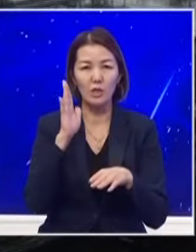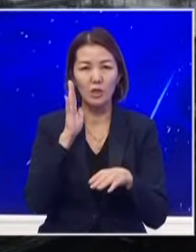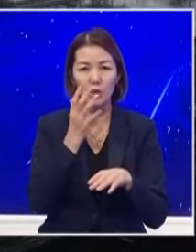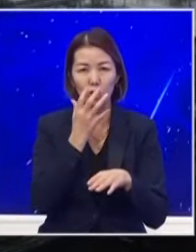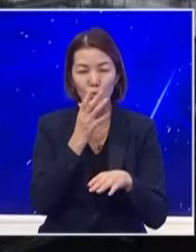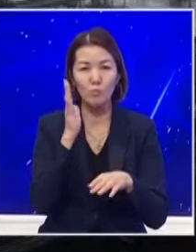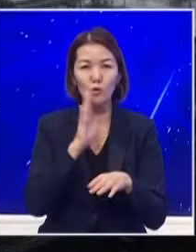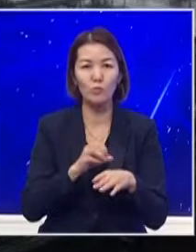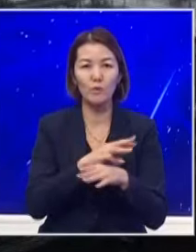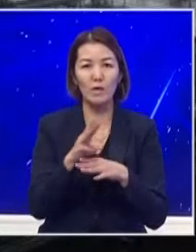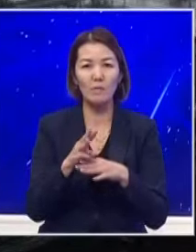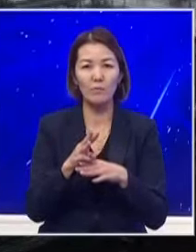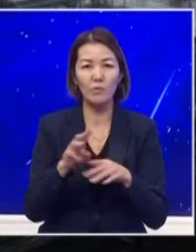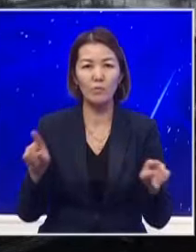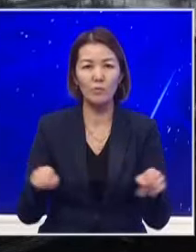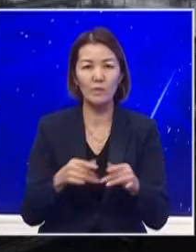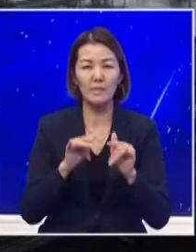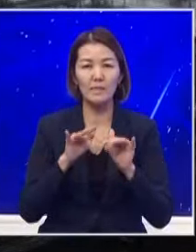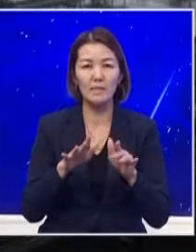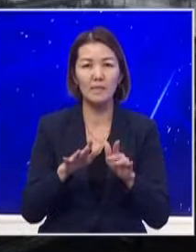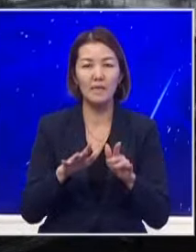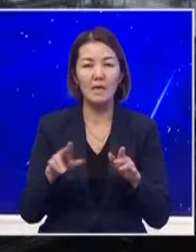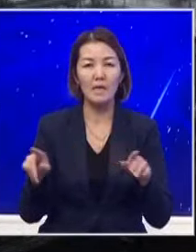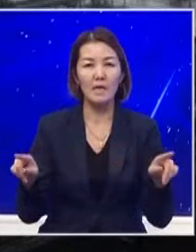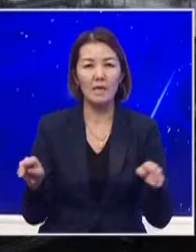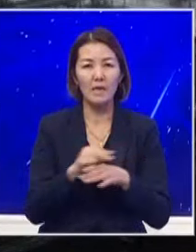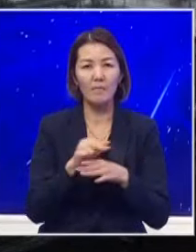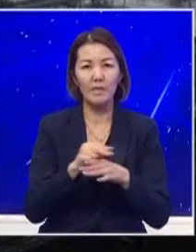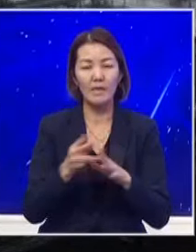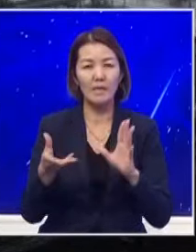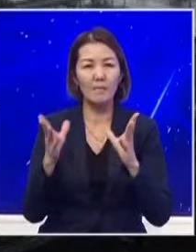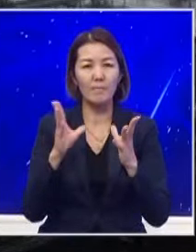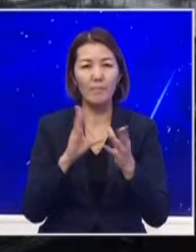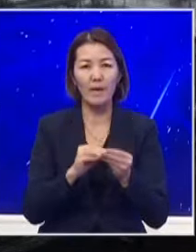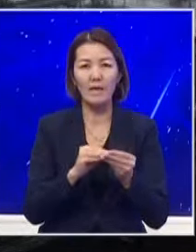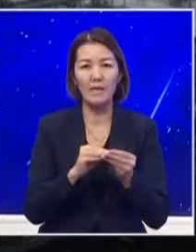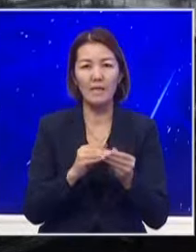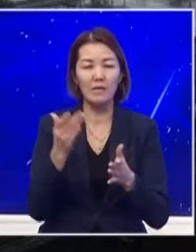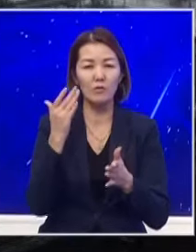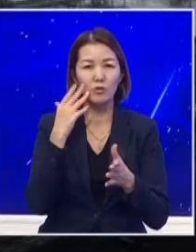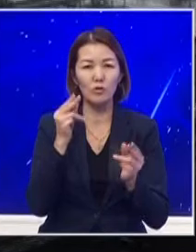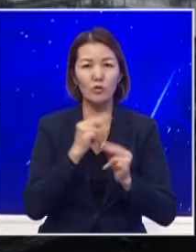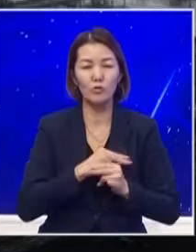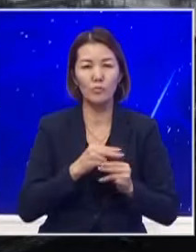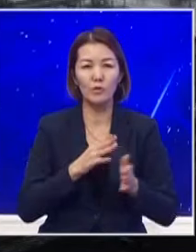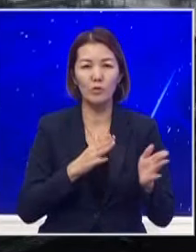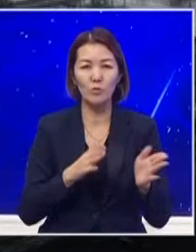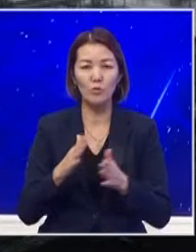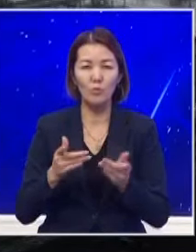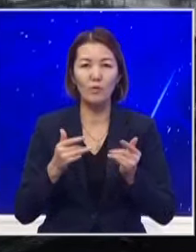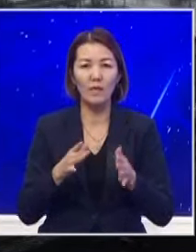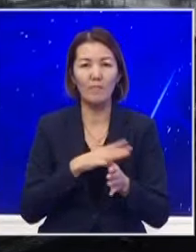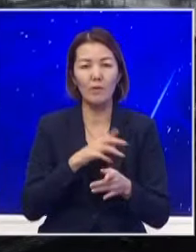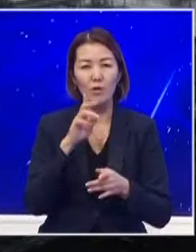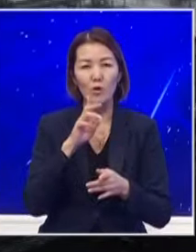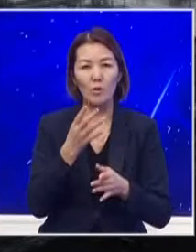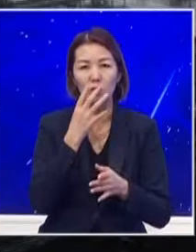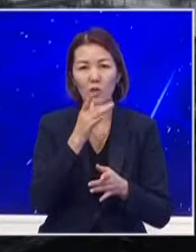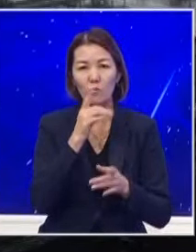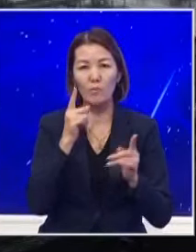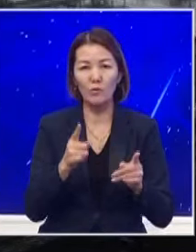қамту ісін тез арада қалпына келтіруді және барлық елді мекендегі коммуналдық желілердің үздіксіз жұмысын жолға қоюды талап етті. Үкіметке